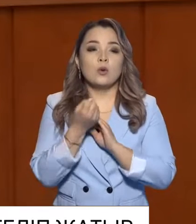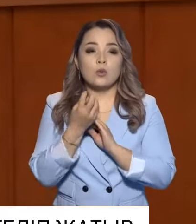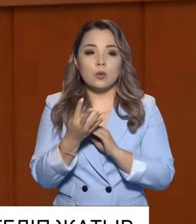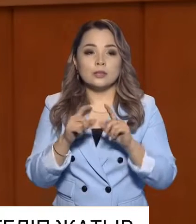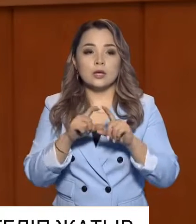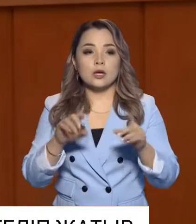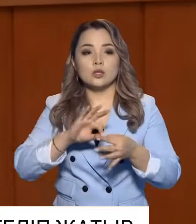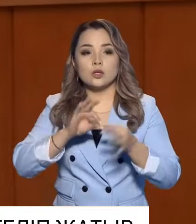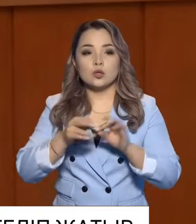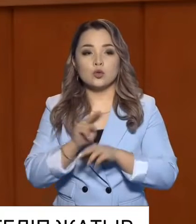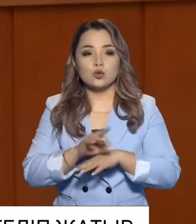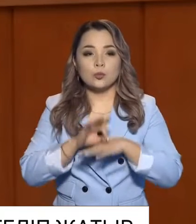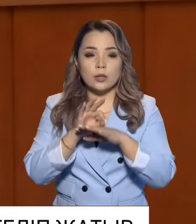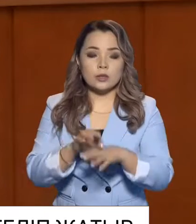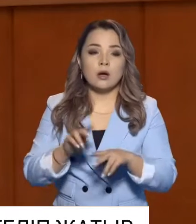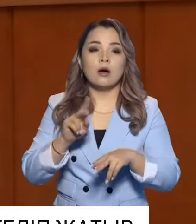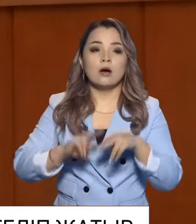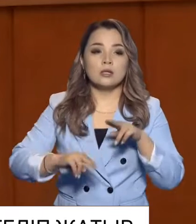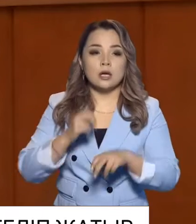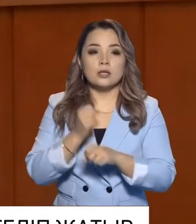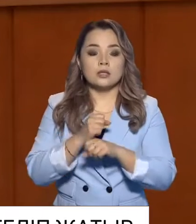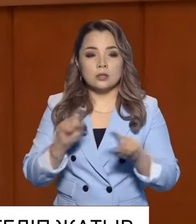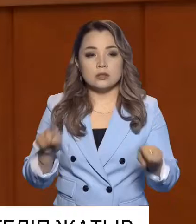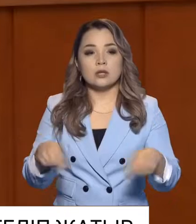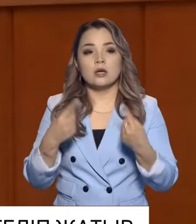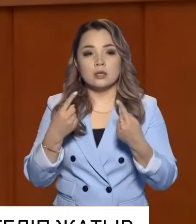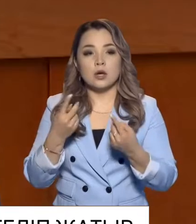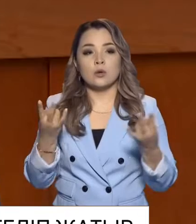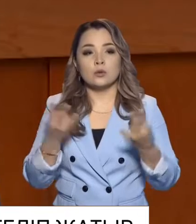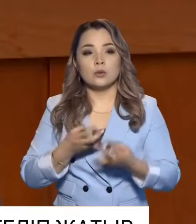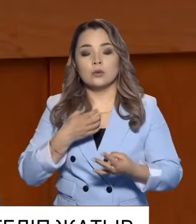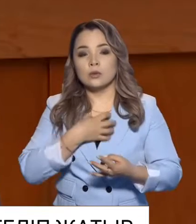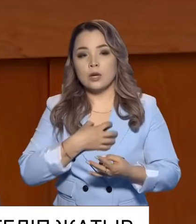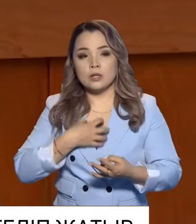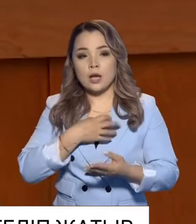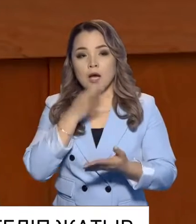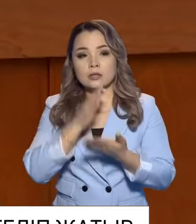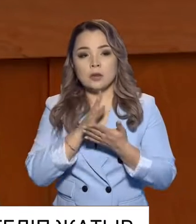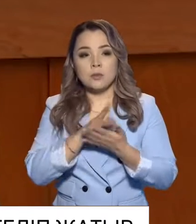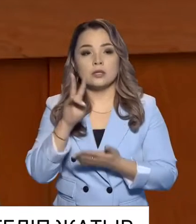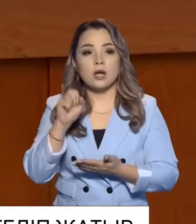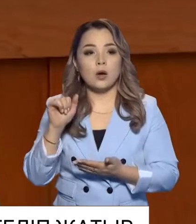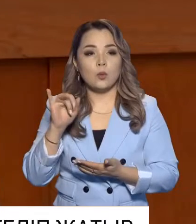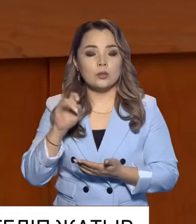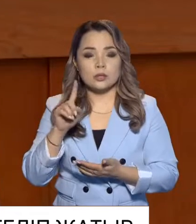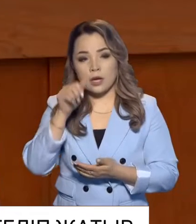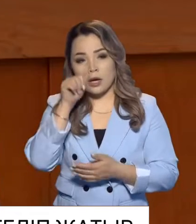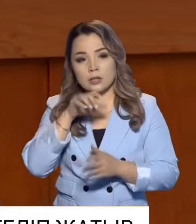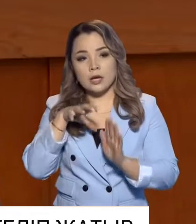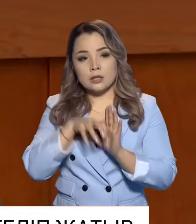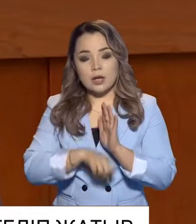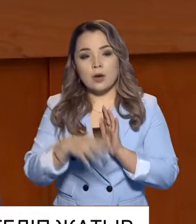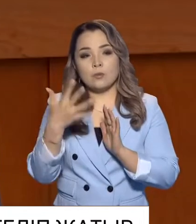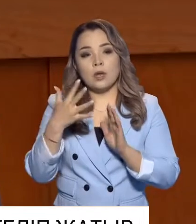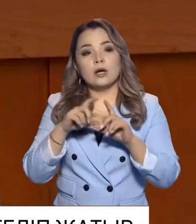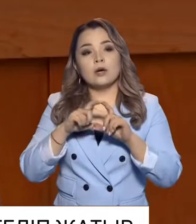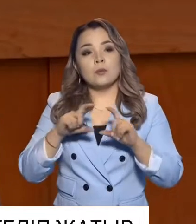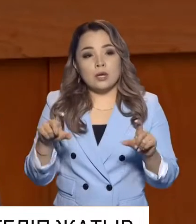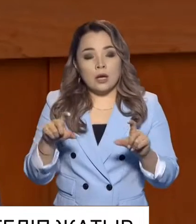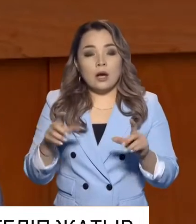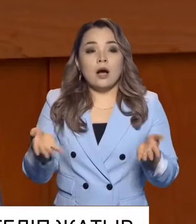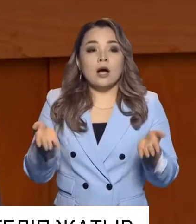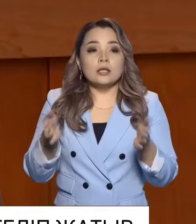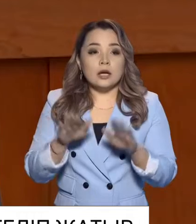ғимаратқа күрделі жөндеу және қайта құру қажеттілігі анықталды. Наурыз айының соңына дейін 5 ғимаратқа,